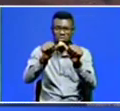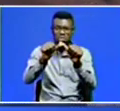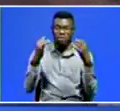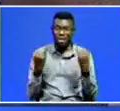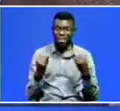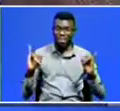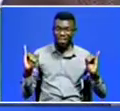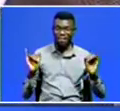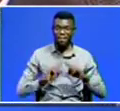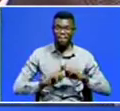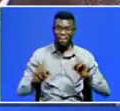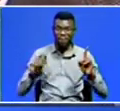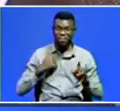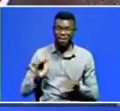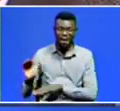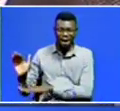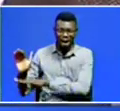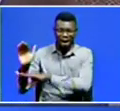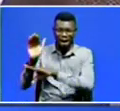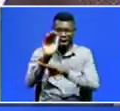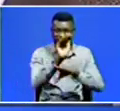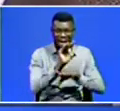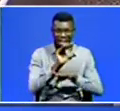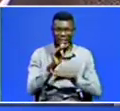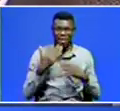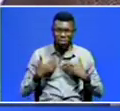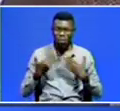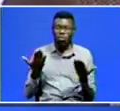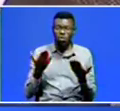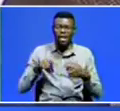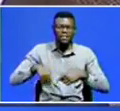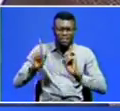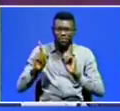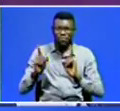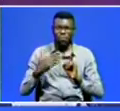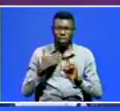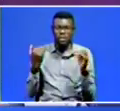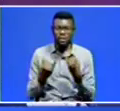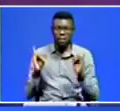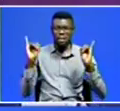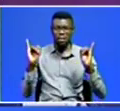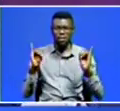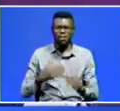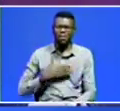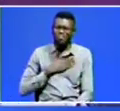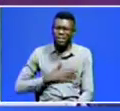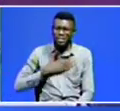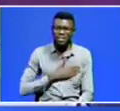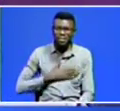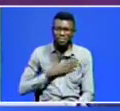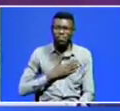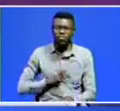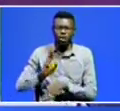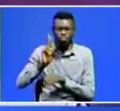Lakini ombi langu kwa hawa ambao wanatafuta hii uhuru na ambao wako naye, jameni, tumieni